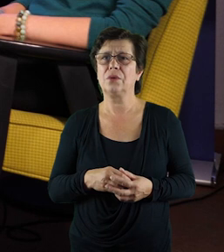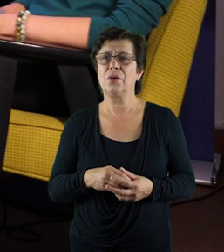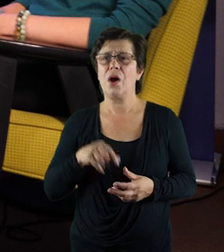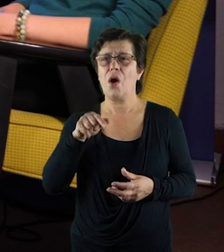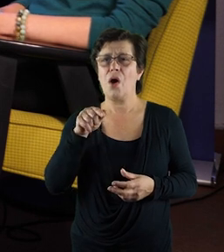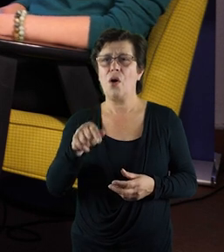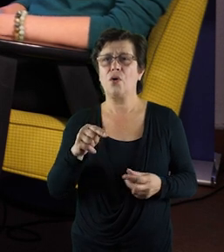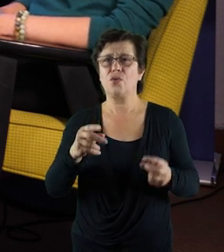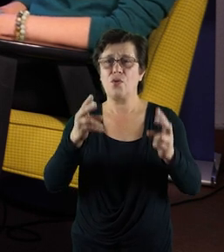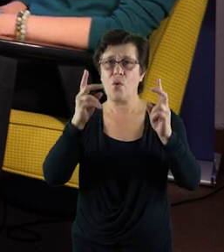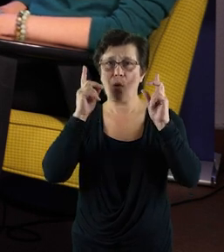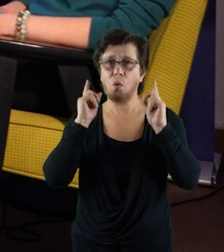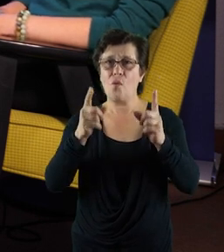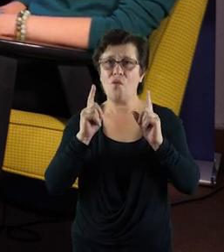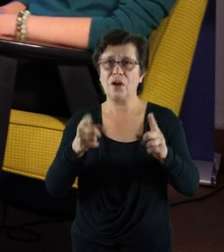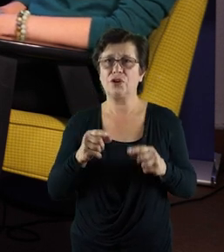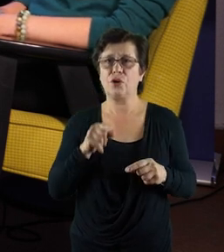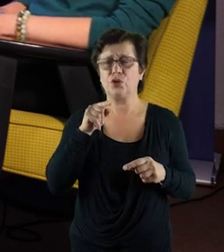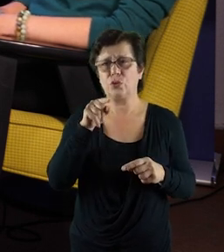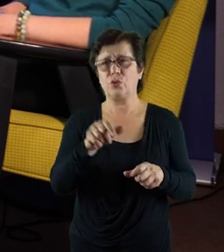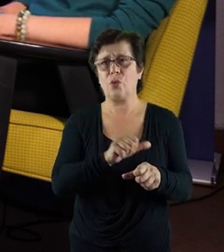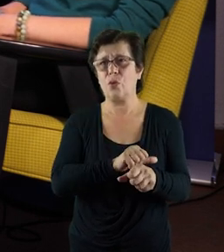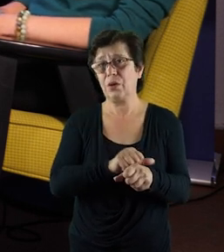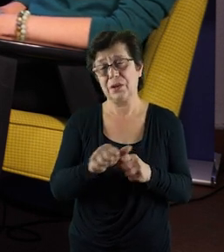on uważał, że to jest szalenie tanie.